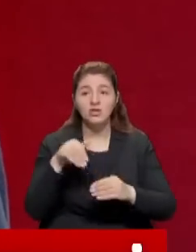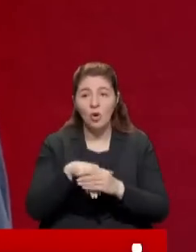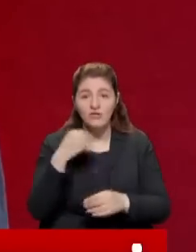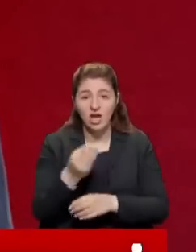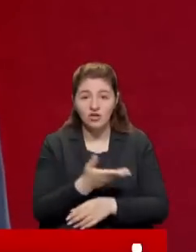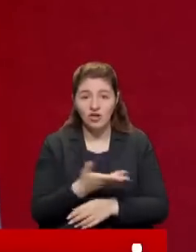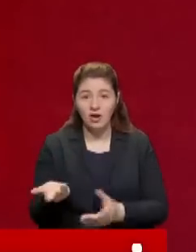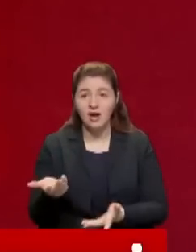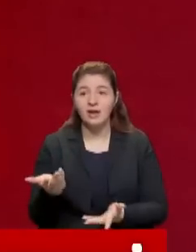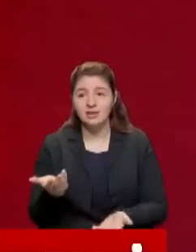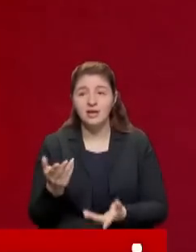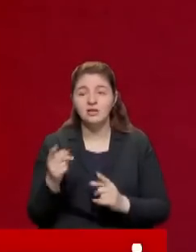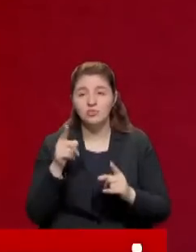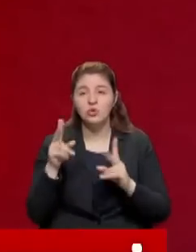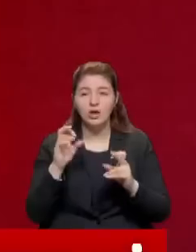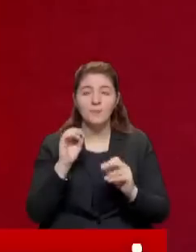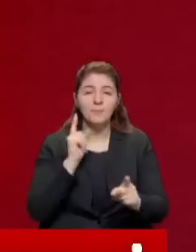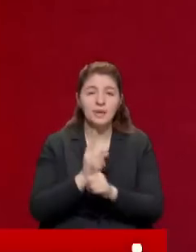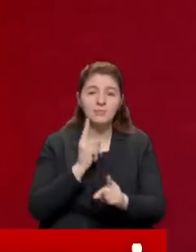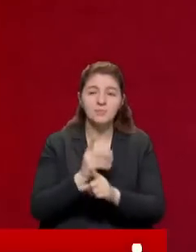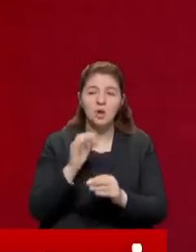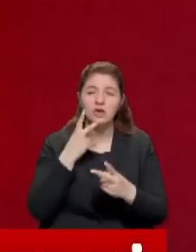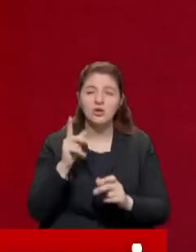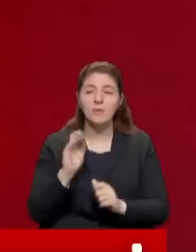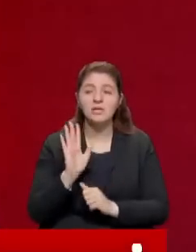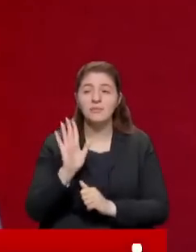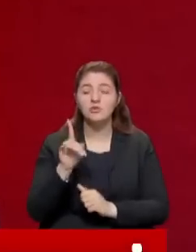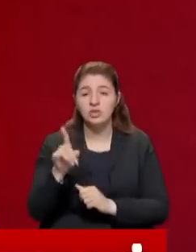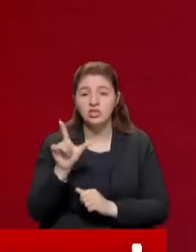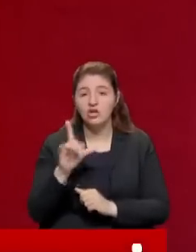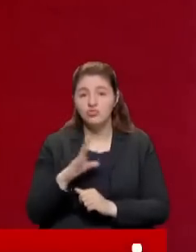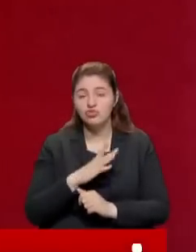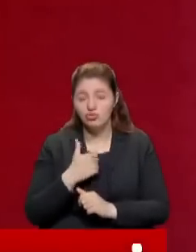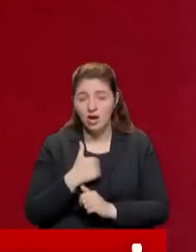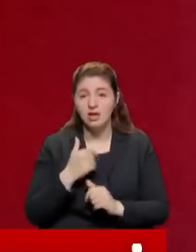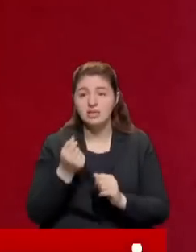veriyorlar. Yani mesele tam birebir böyle açıklanamaz. Ama şuna ihtiyacımız var.